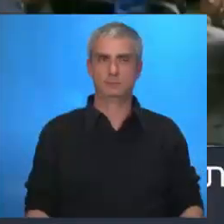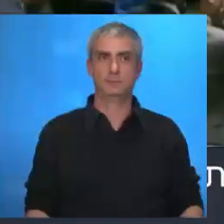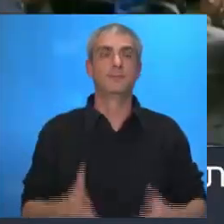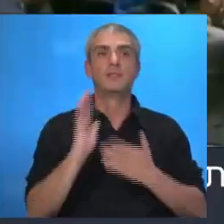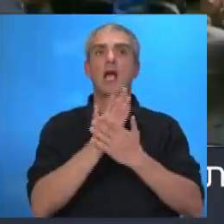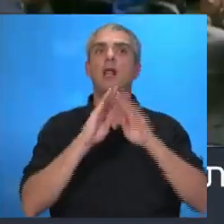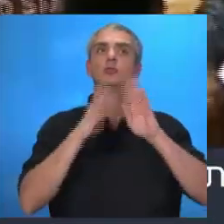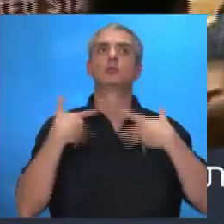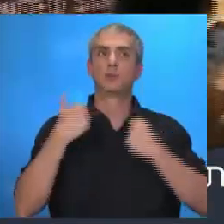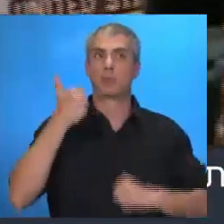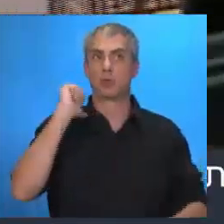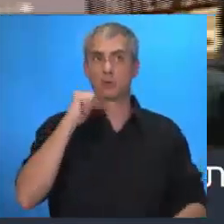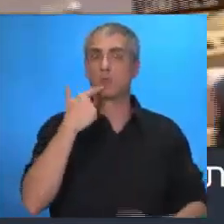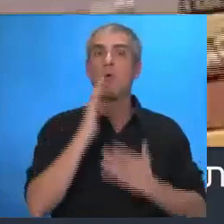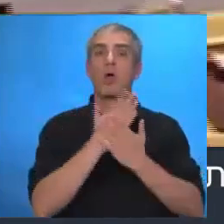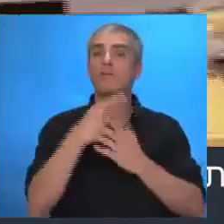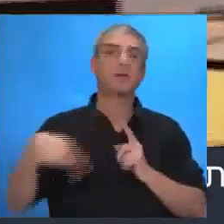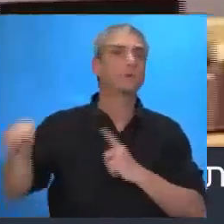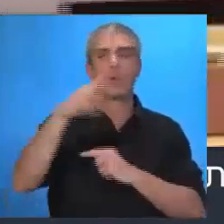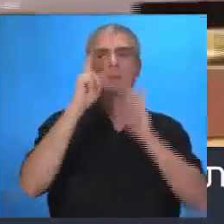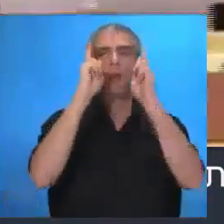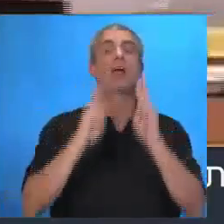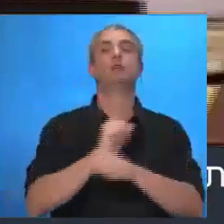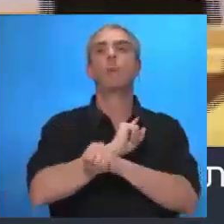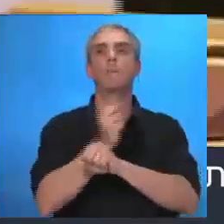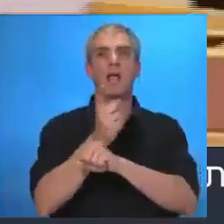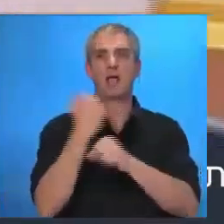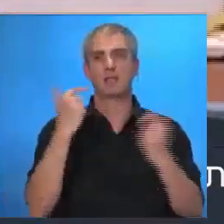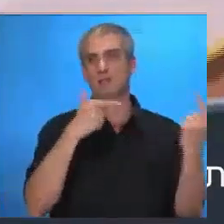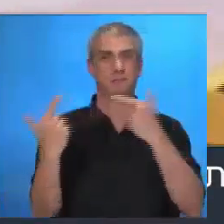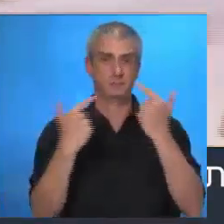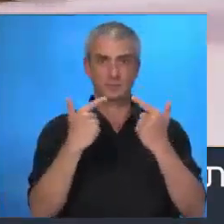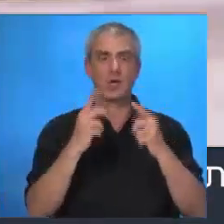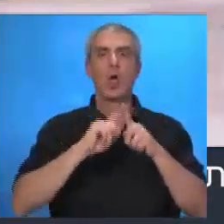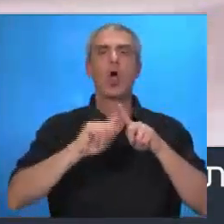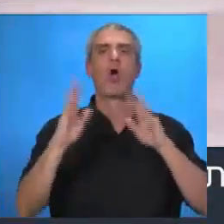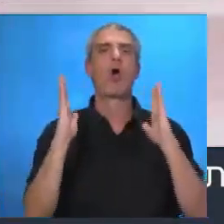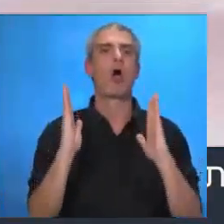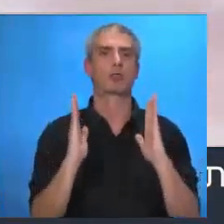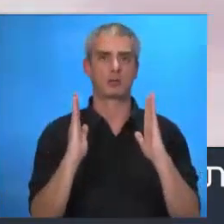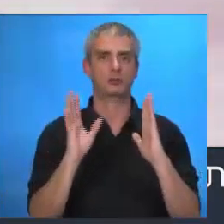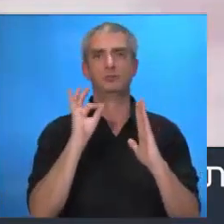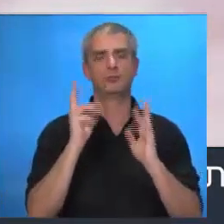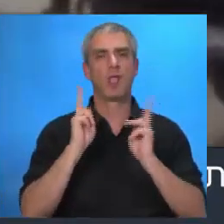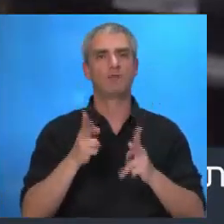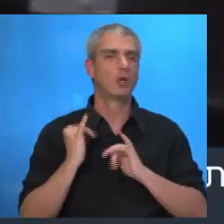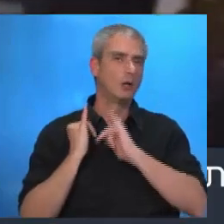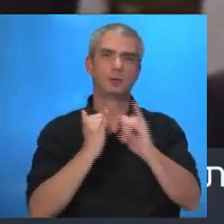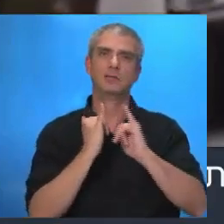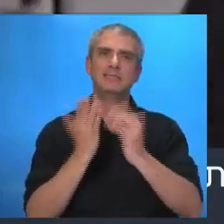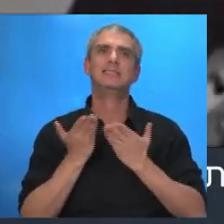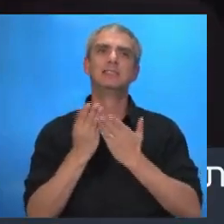מועצת הביטחון מאמש קובעת כי הצדדים יפסיקו לאלתר את הפעולות האלימות למשך חודש ימים כדי לאפשר הכנסת סיוע